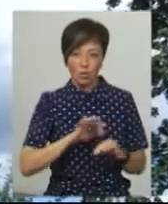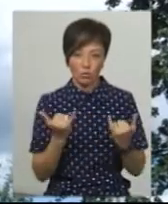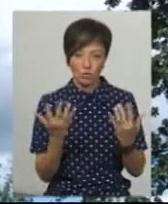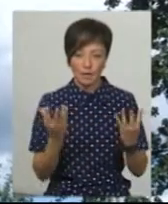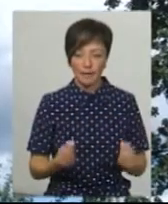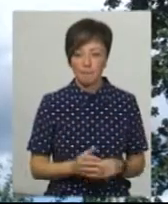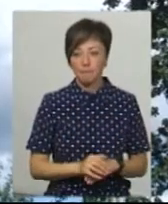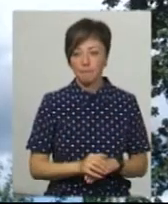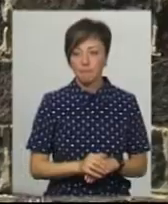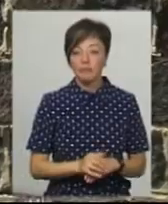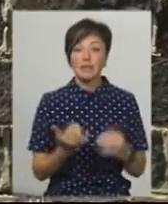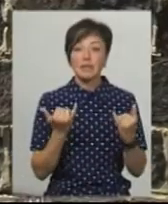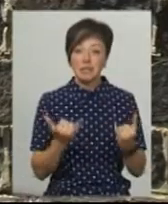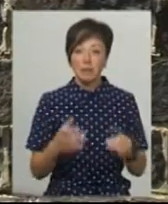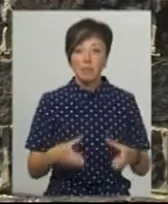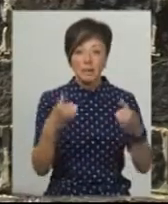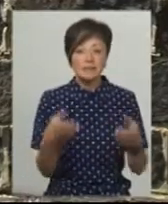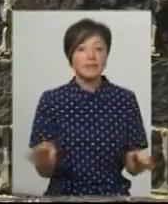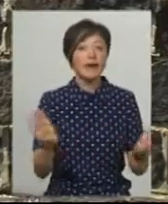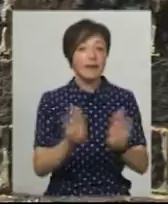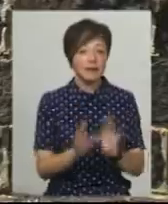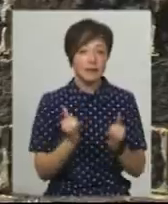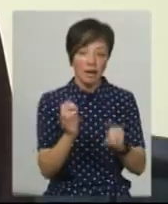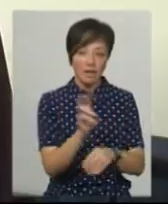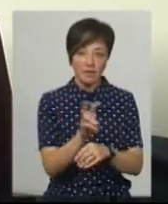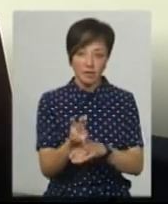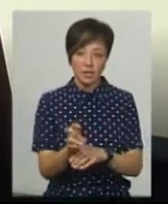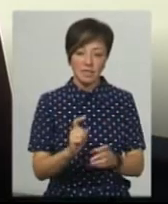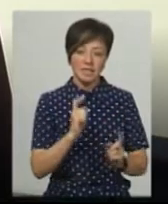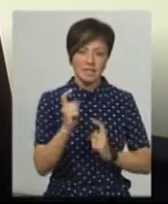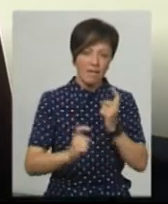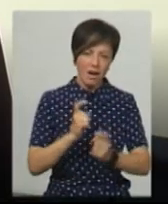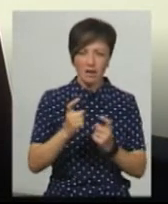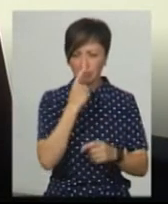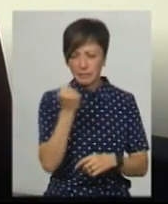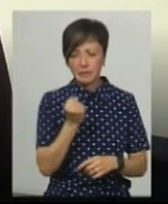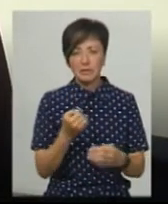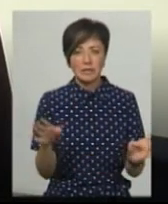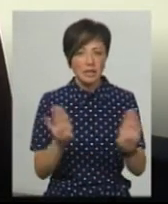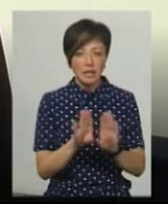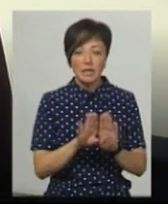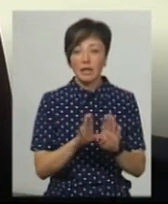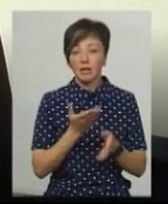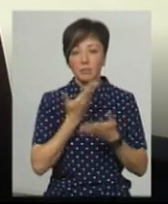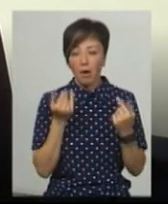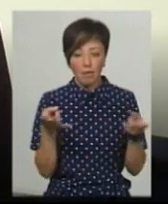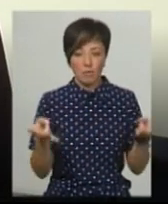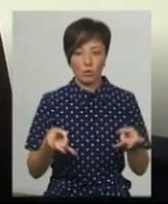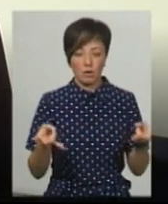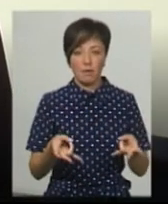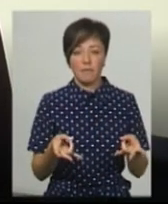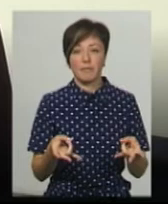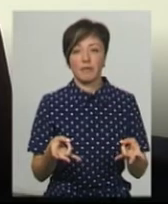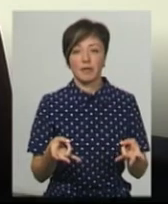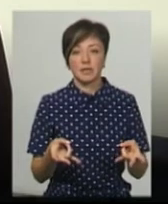Віталій Кавун додає, зараз башта закрита для відвідувачів. Вона заварена, закрита і, в принципі, оскільки немає потреби